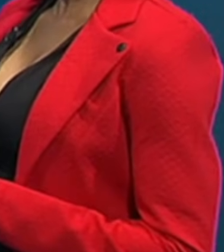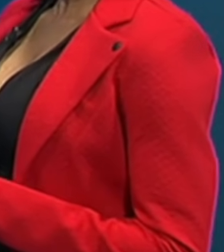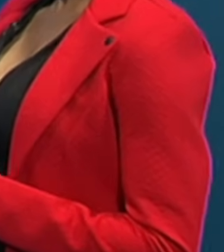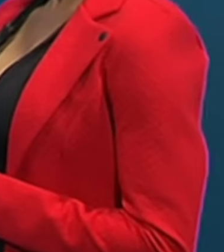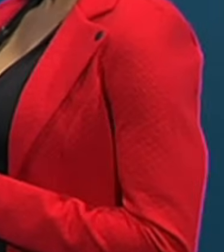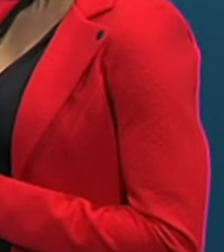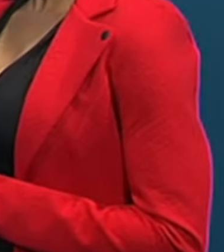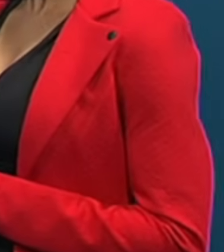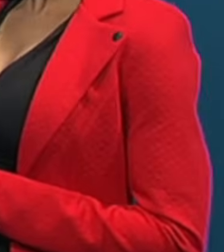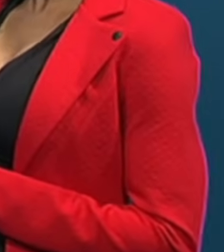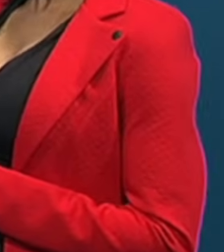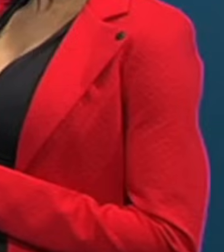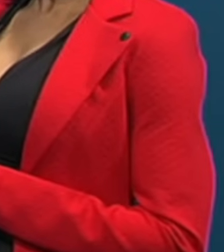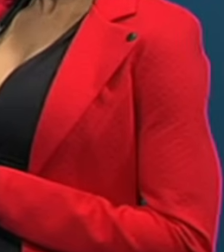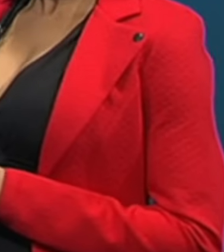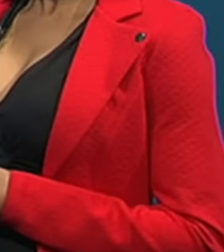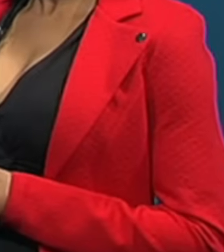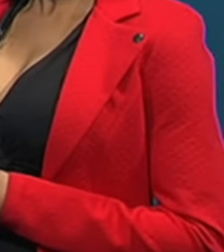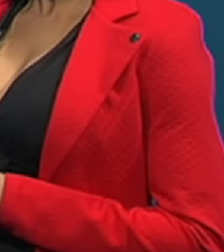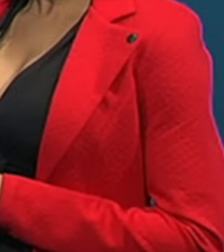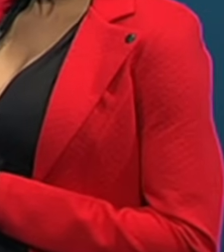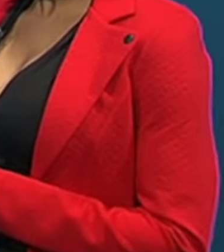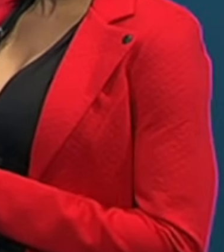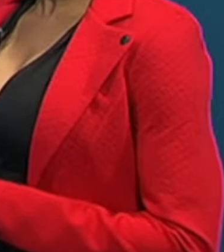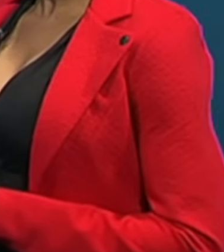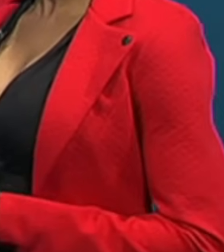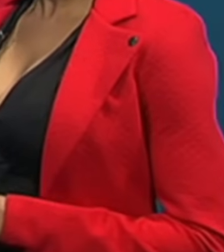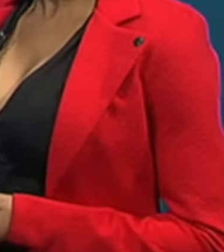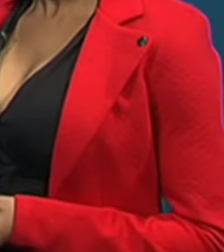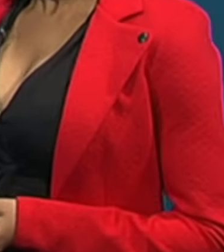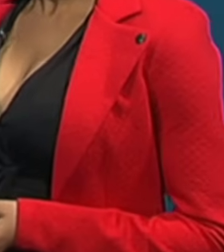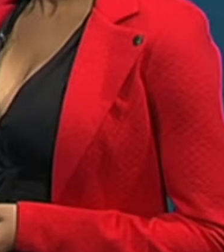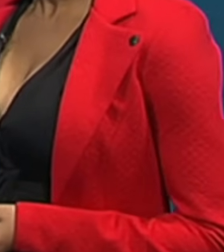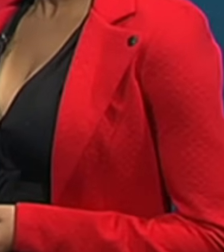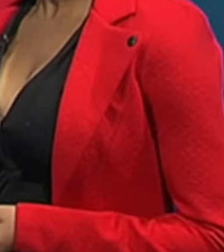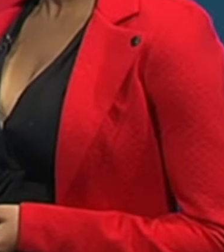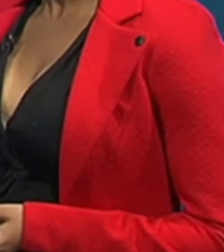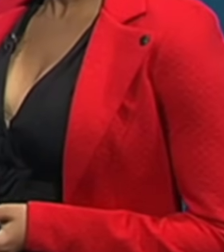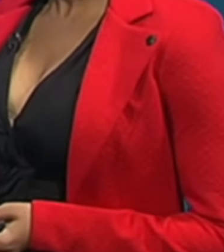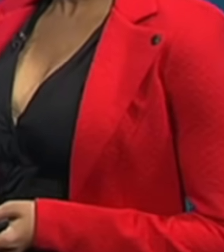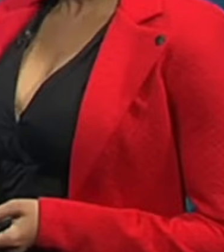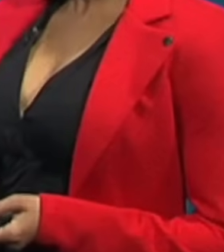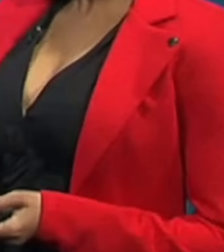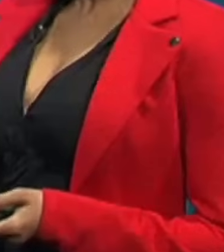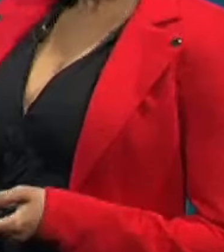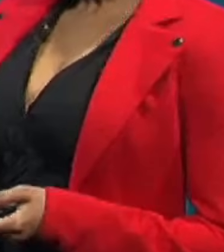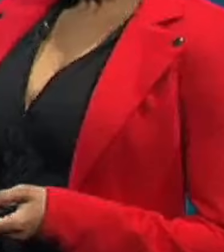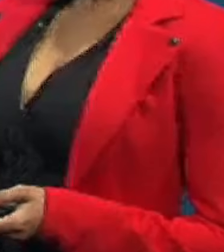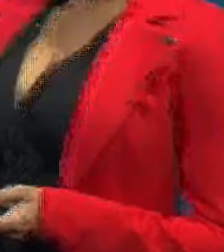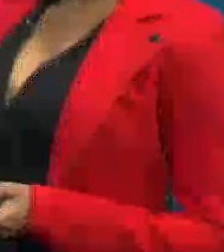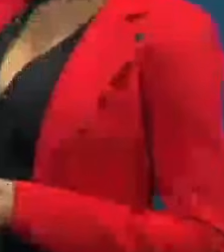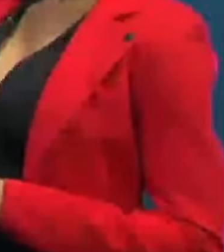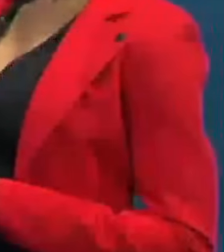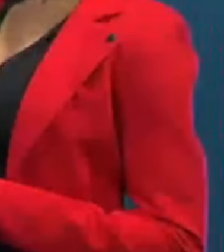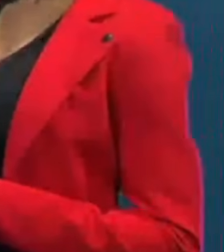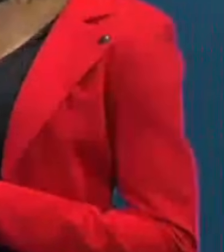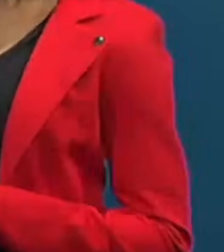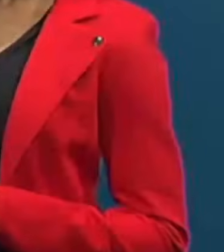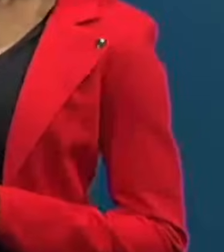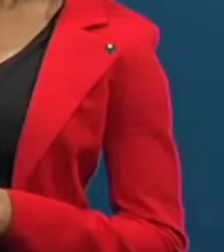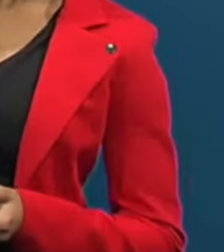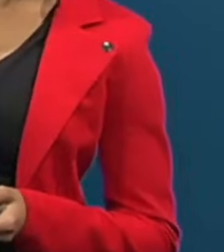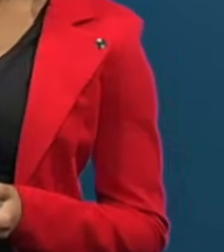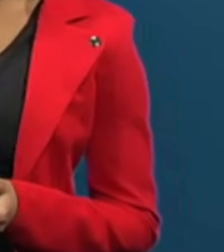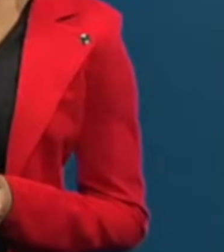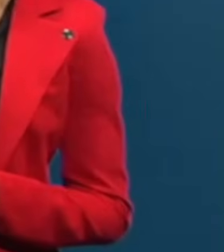23 Durban ke re gata di le 19 go a go di le 28 mme re lebella province ya Eastern Cape le temo province go tlana le